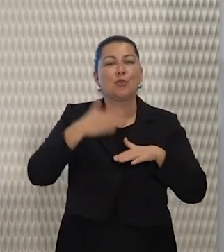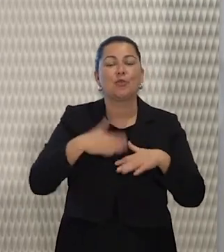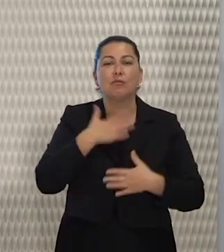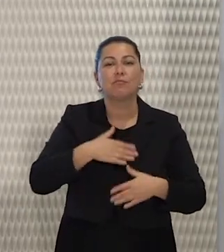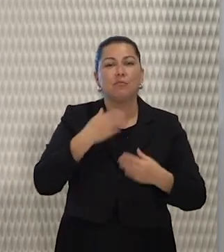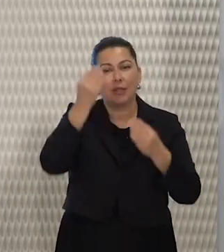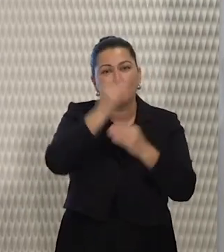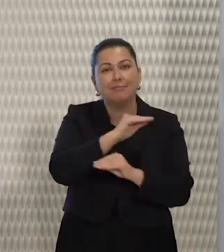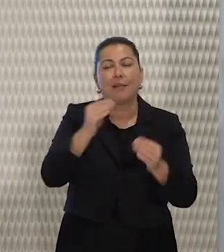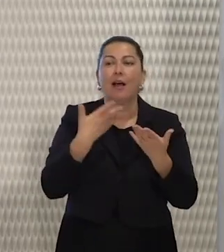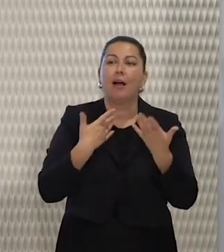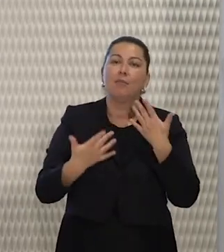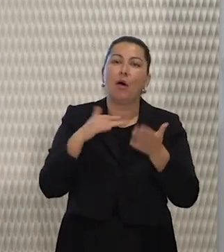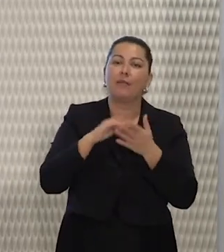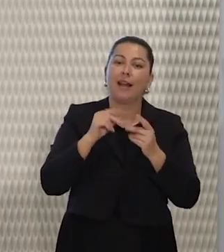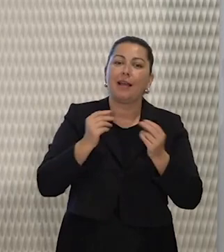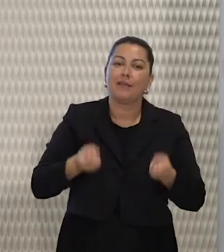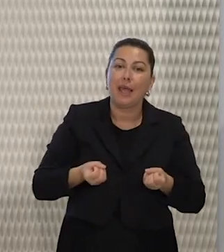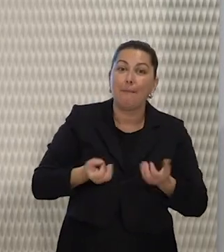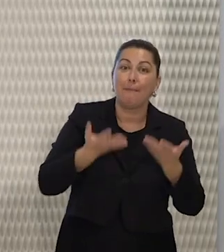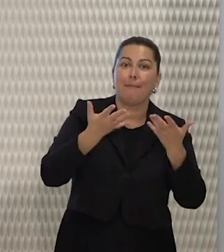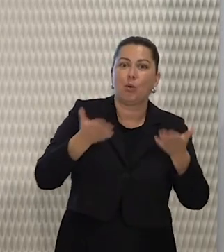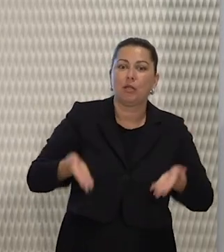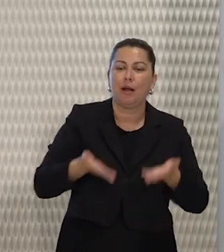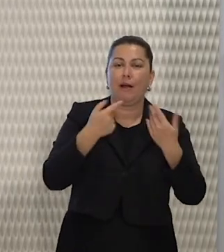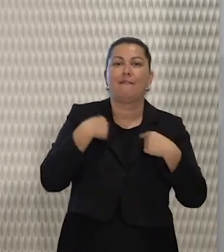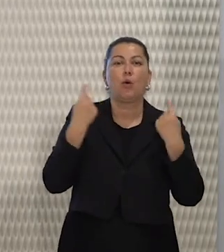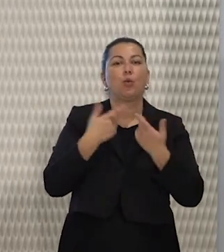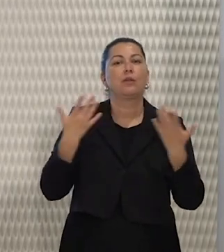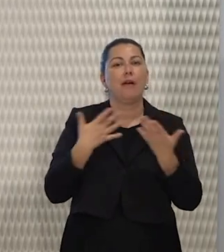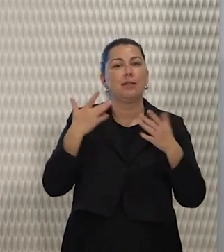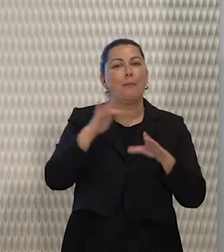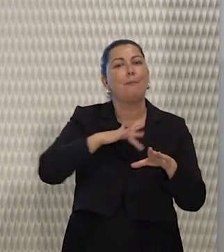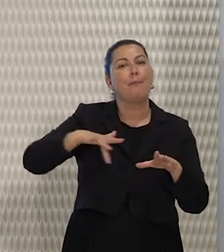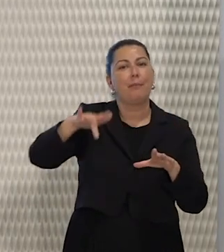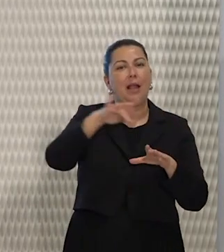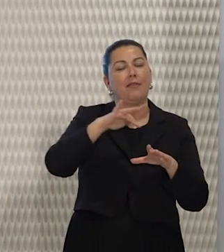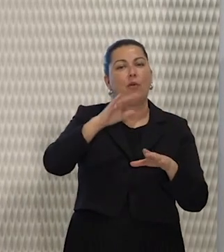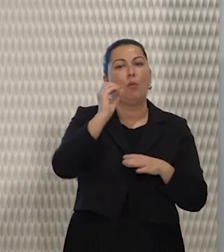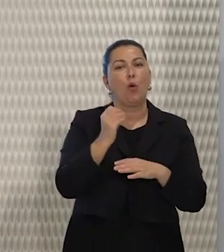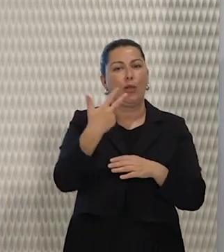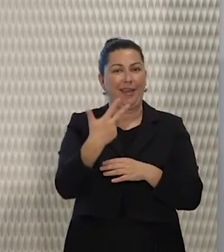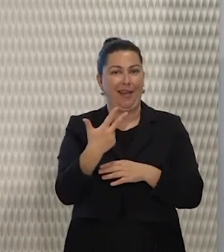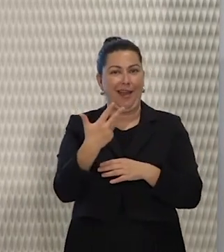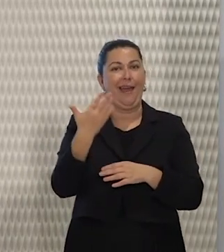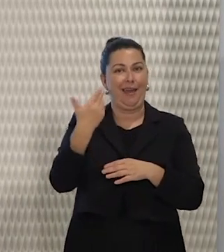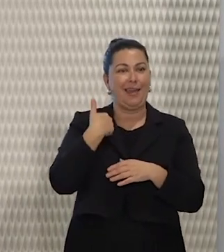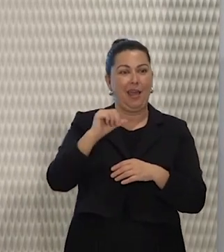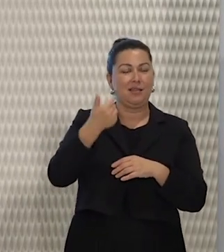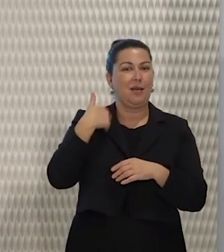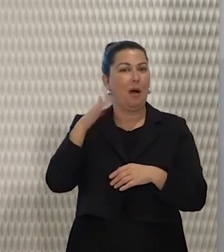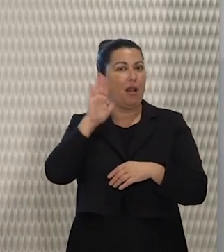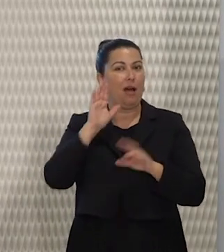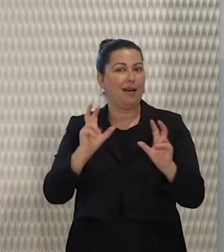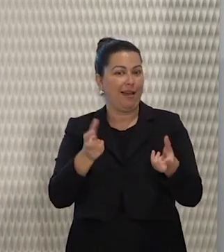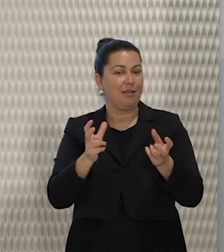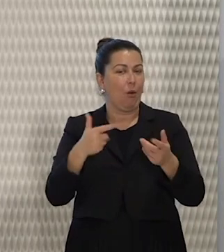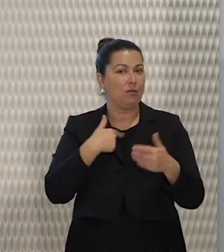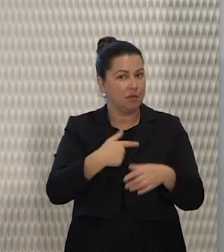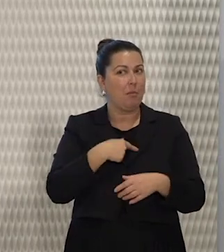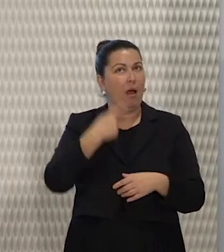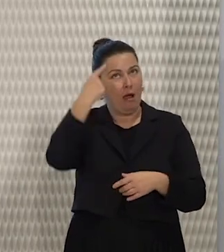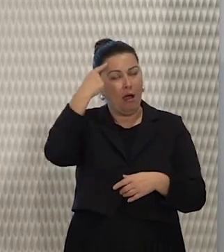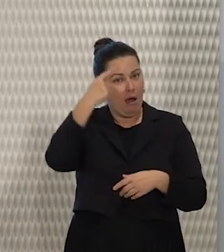braucht vielleicht irgendwo einen Impulsgeber. Bei uns war es die Plattform Ö3. In dem Fall haben wir den ersten Schritt gewagt. Vielleicht ist